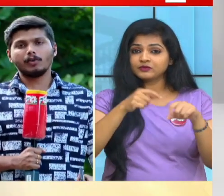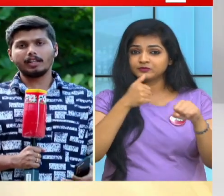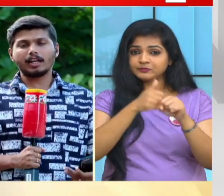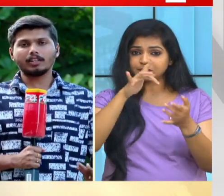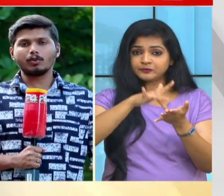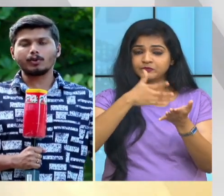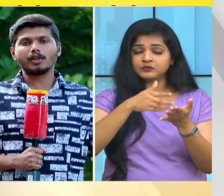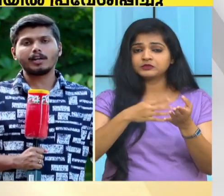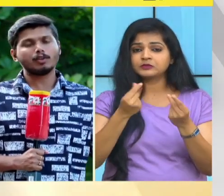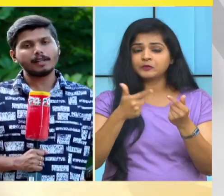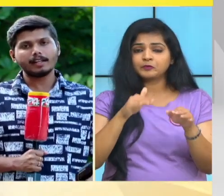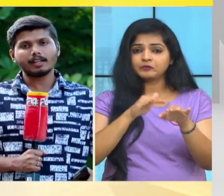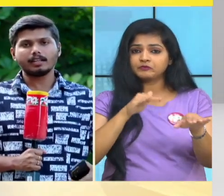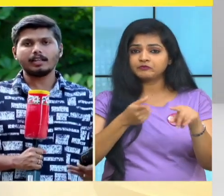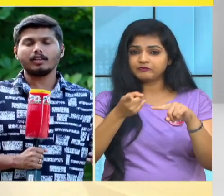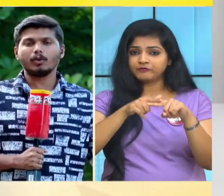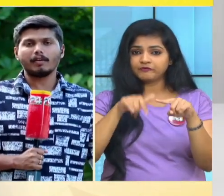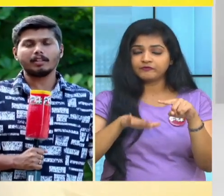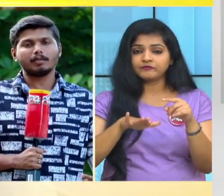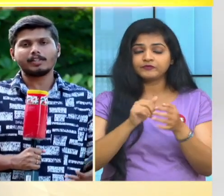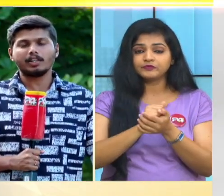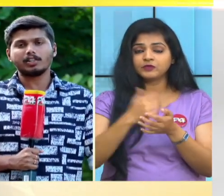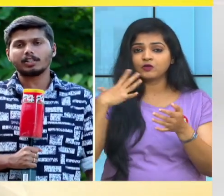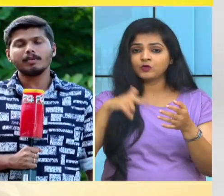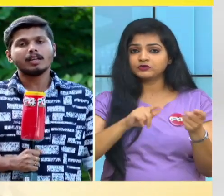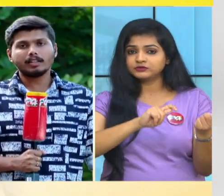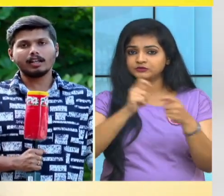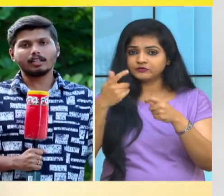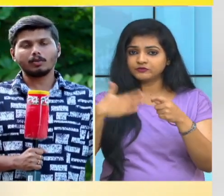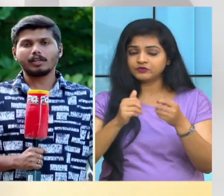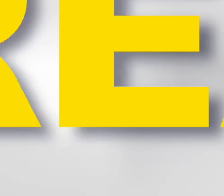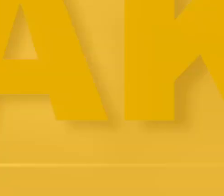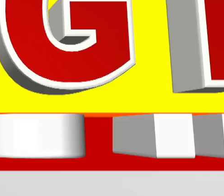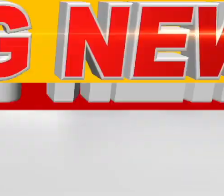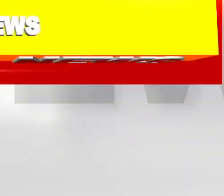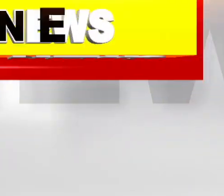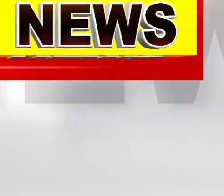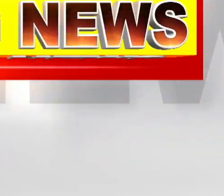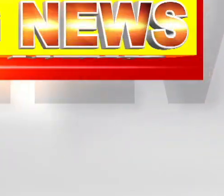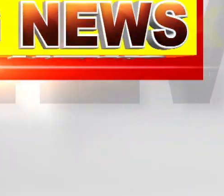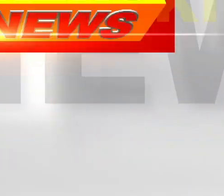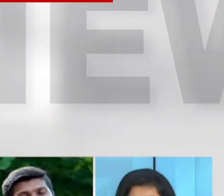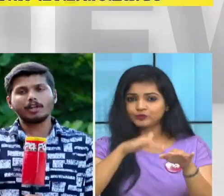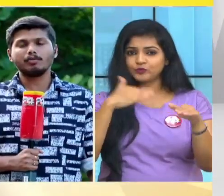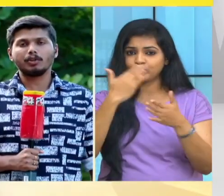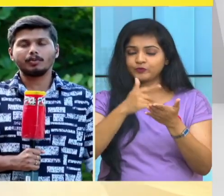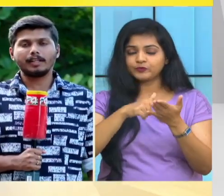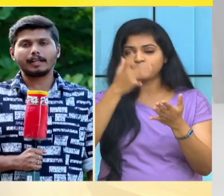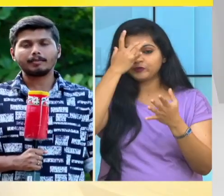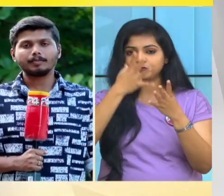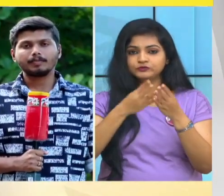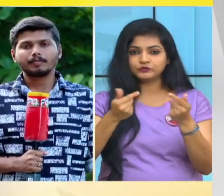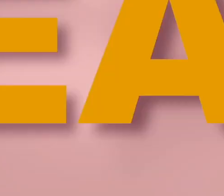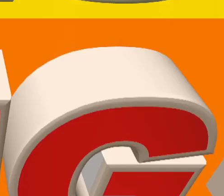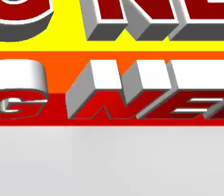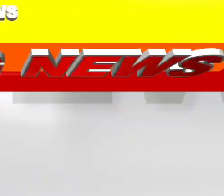ഒരു ഗതാഗത കുരുക്കുണ്ടായിരുന്നു. പിന്നീട് ഈ ലോറി അവിടെ നിന്ന് മാറ്റിയതിനു ശേഷം ഗതാഗത കുരുക്ക് അല്ലെങ്കിൽ ആ ഗതാഗത തടസ്സം മാറ്റുകയും ചെയ്തു. ടിക്കെ.